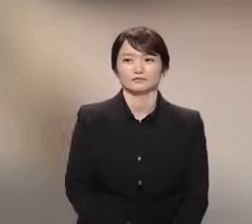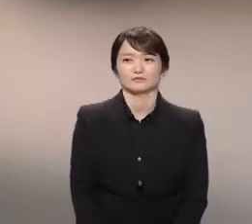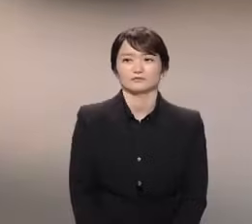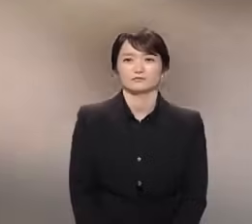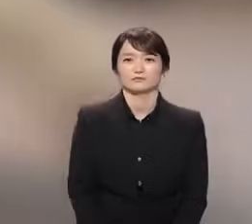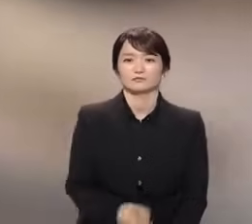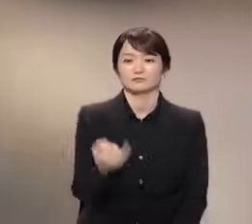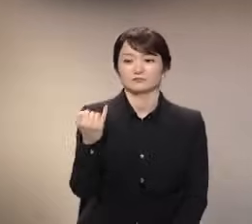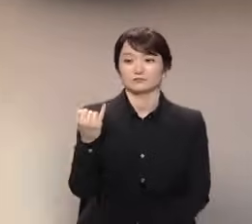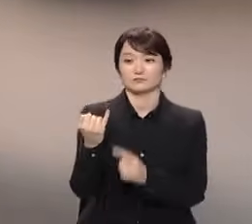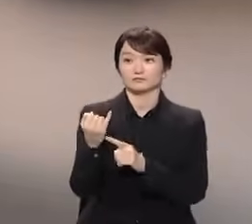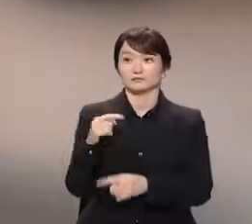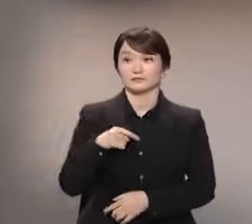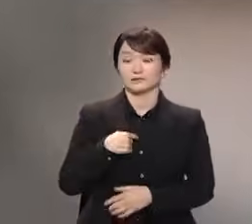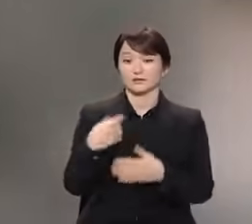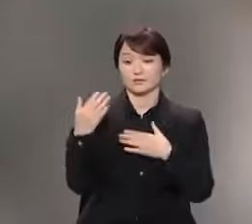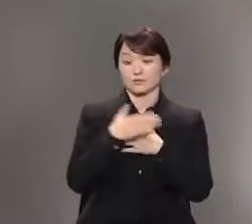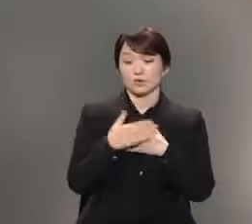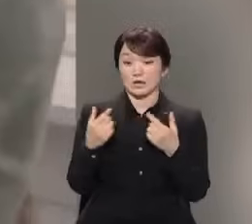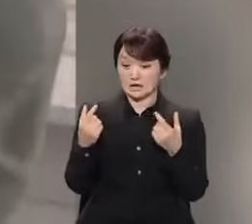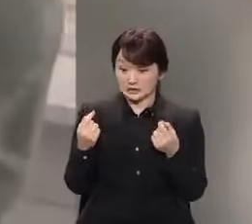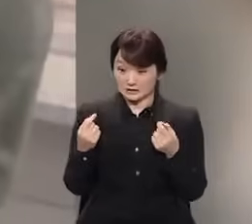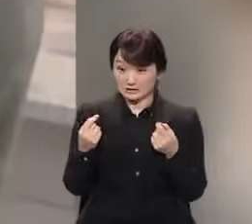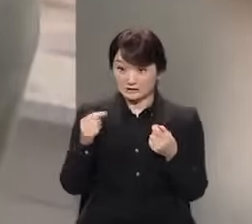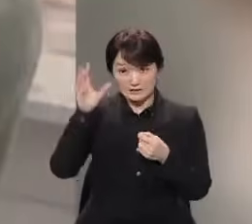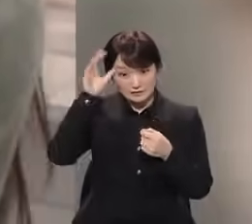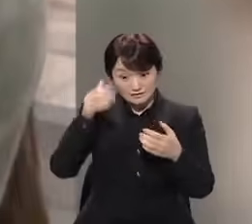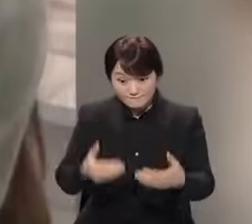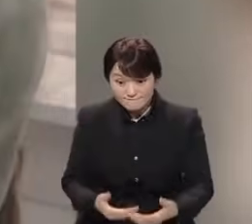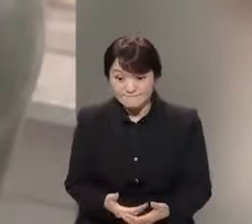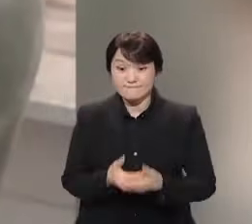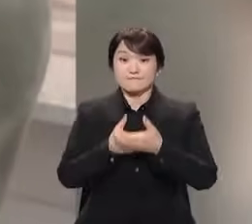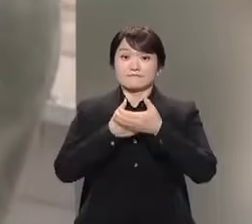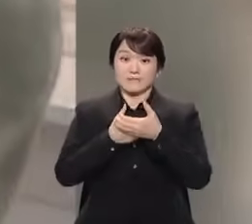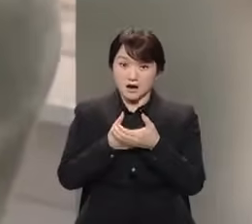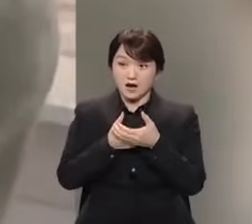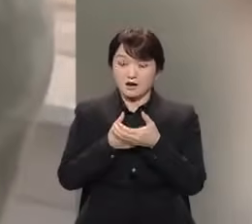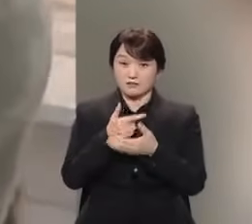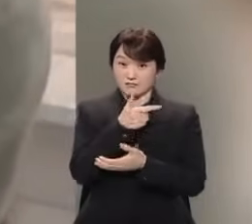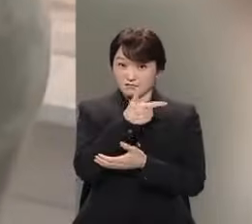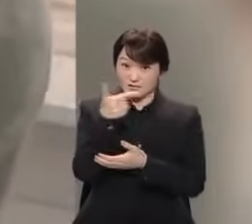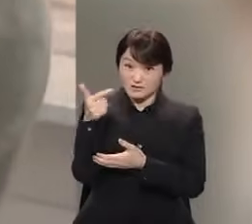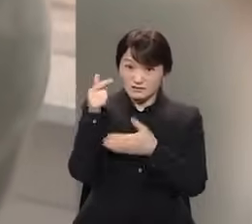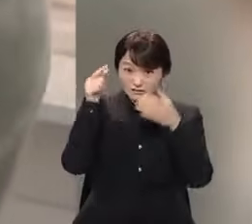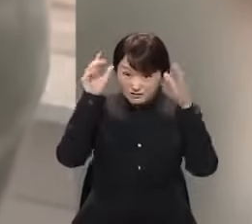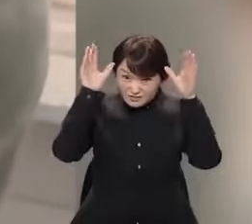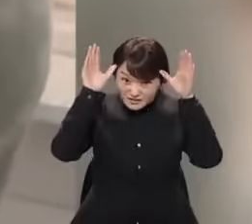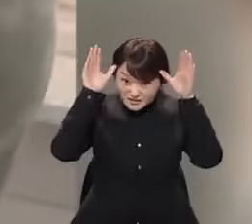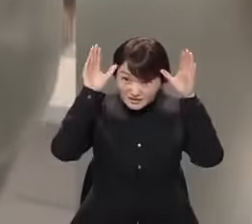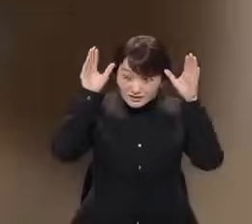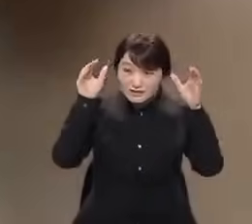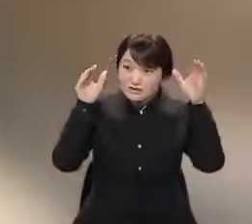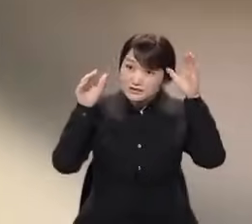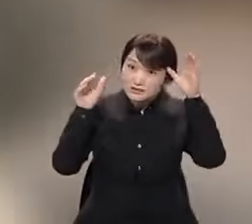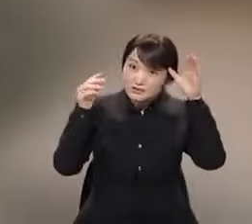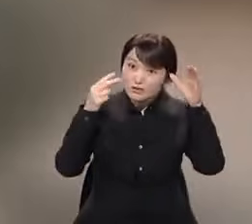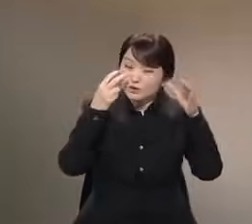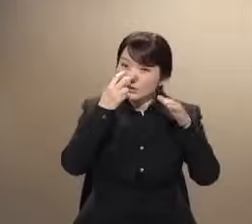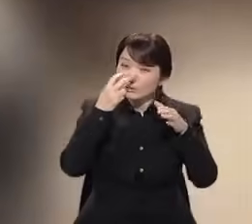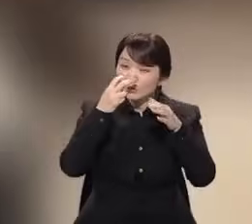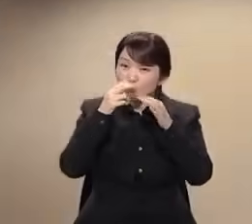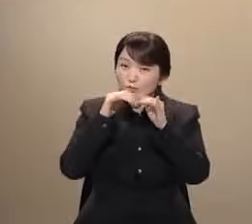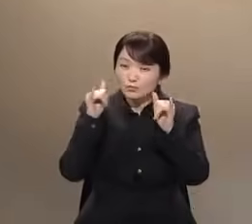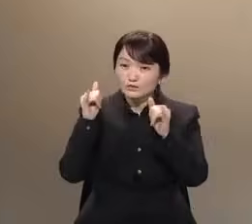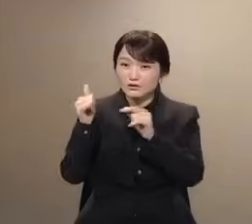한 여성이요. 자기 웬만한 개 한 마리를 들어 올립니다. 상당히 크죠? 넓적한 두 귀에 머리도 보호자보다 큰 것 같고 두